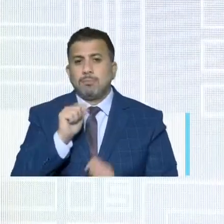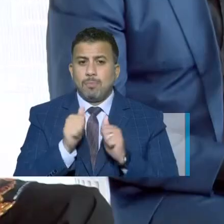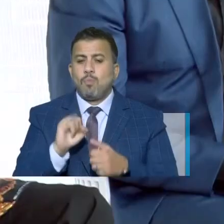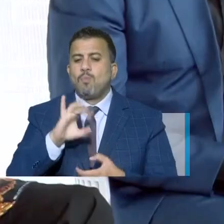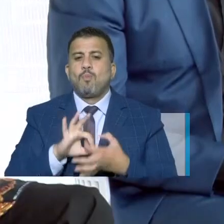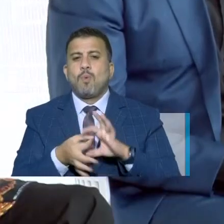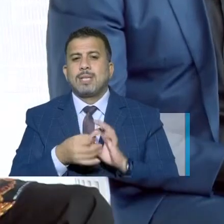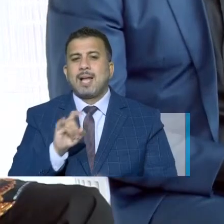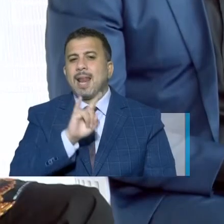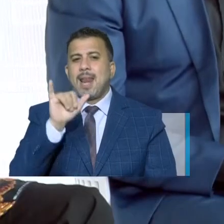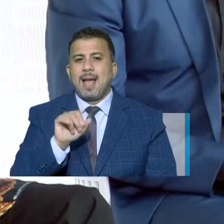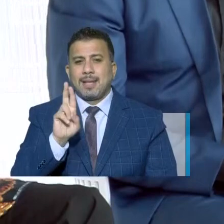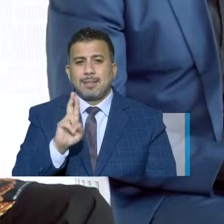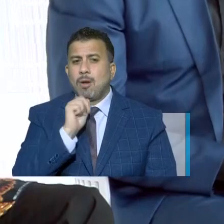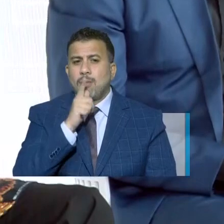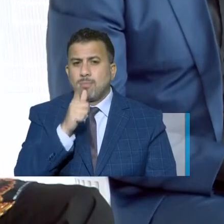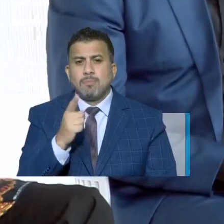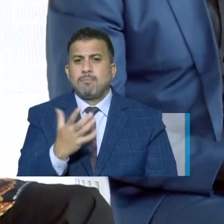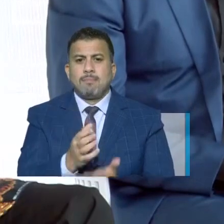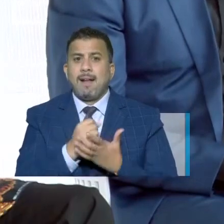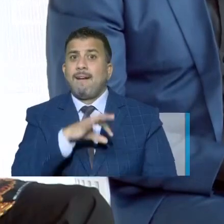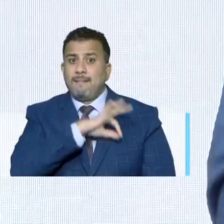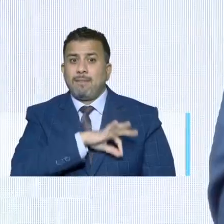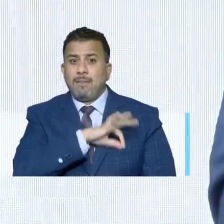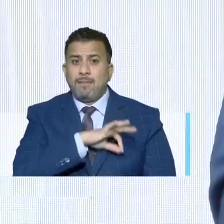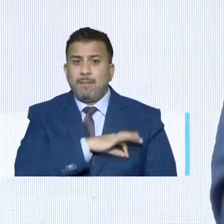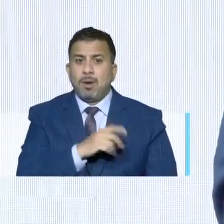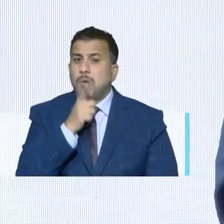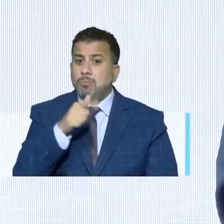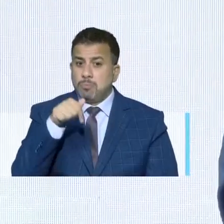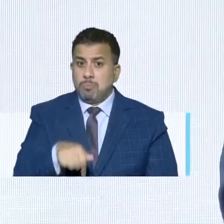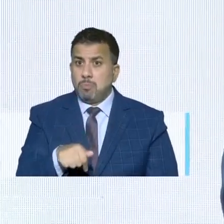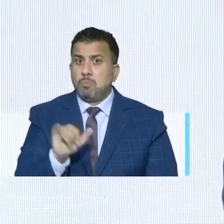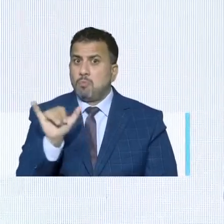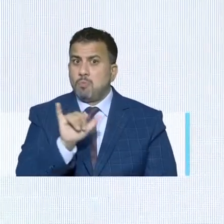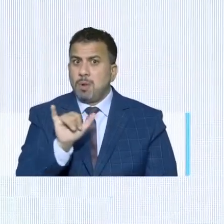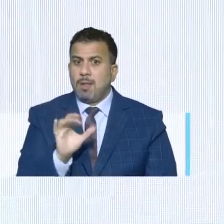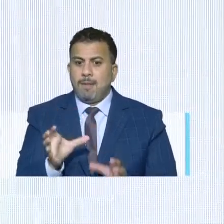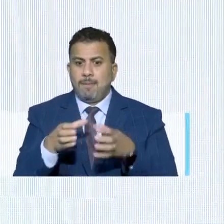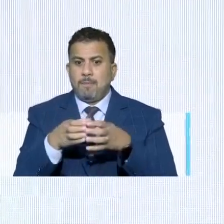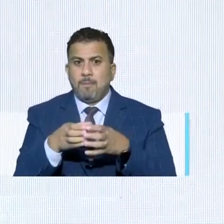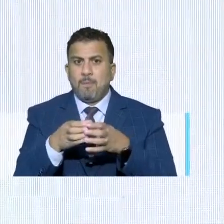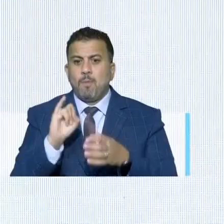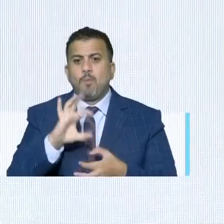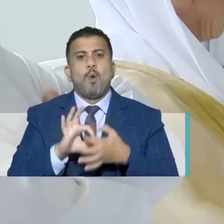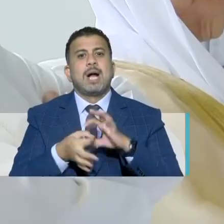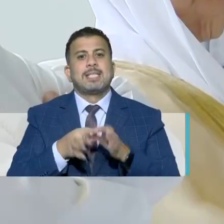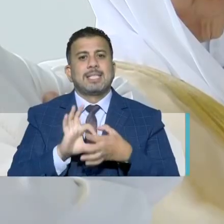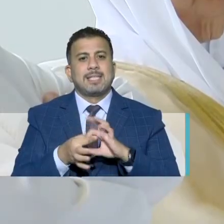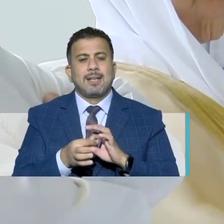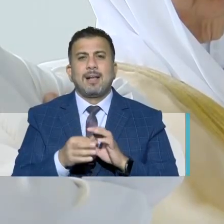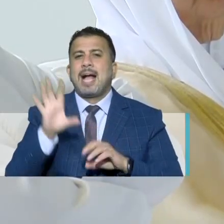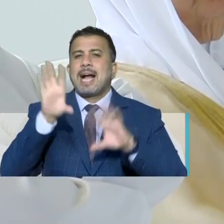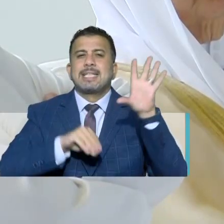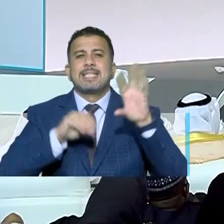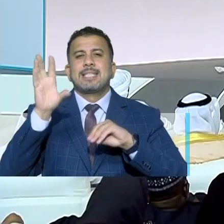مؤسس لايد ايد امباكت وعدد من المستفيدين الذين اصبحوا جزءا من فريق المؤسسه حيث تم تبادل